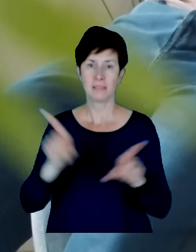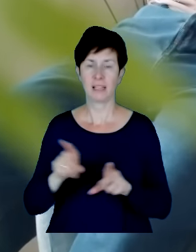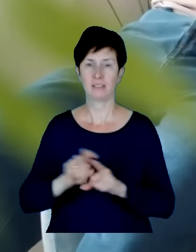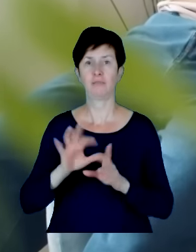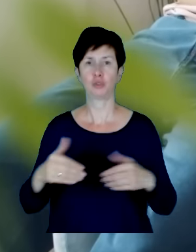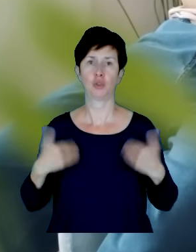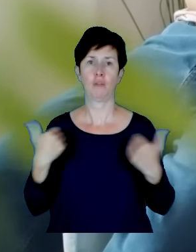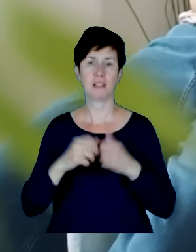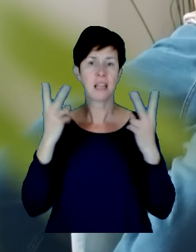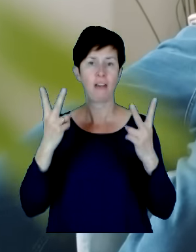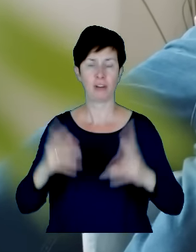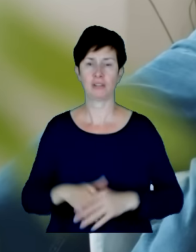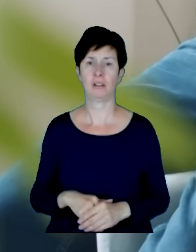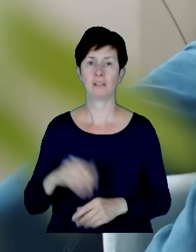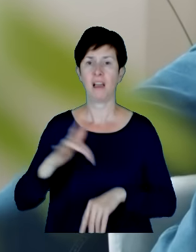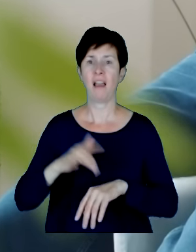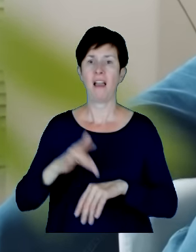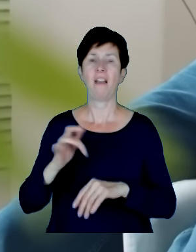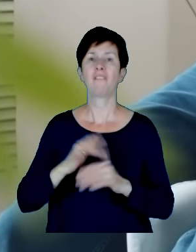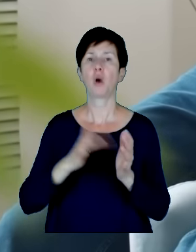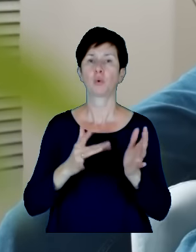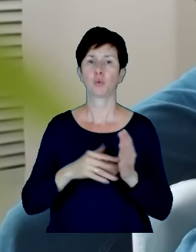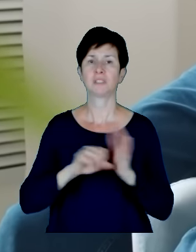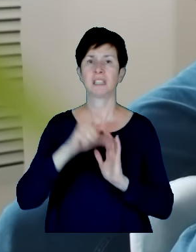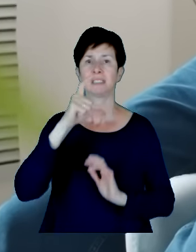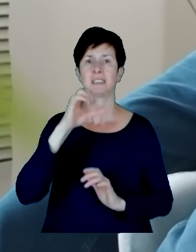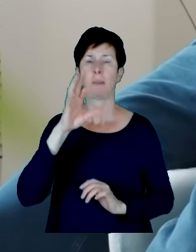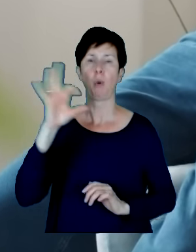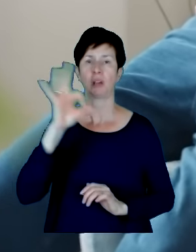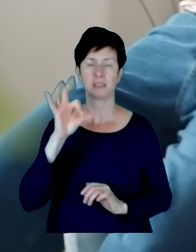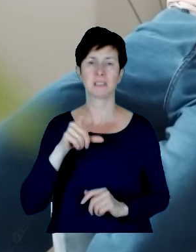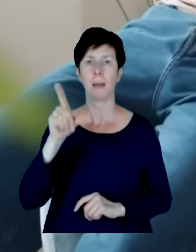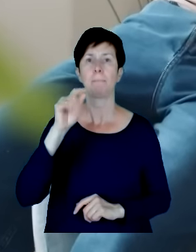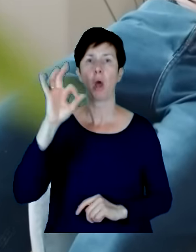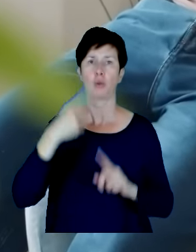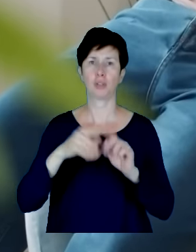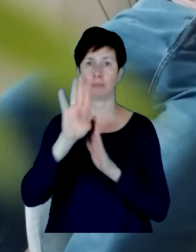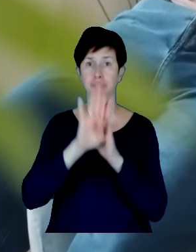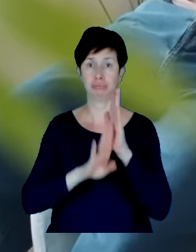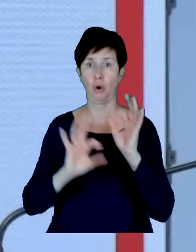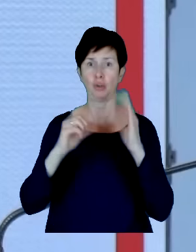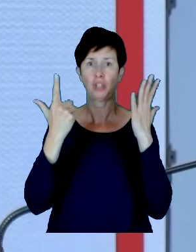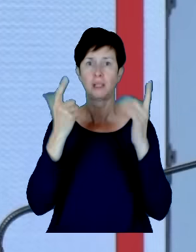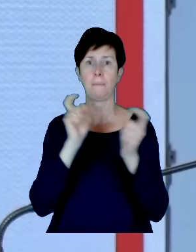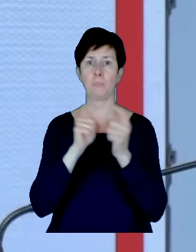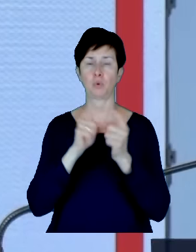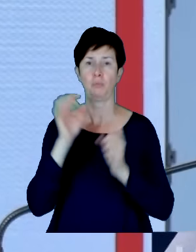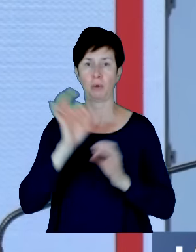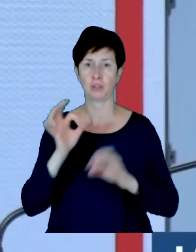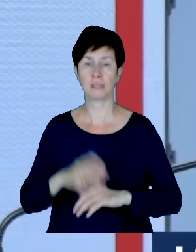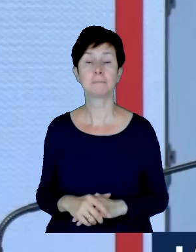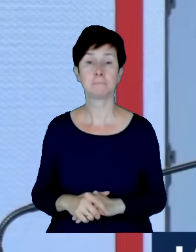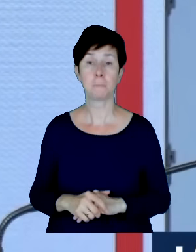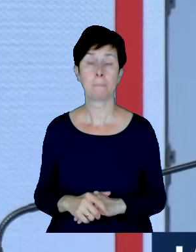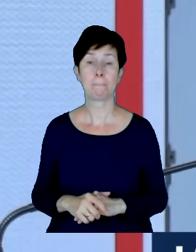najważniejsze efekt Tuska pokazuje najnowszy sondaż CBOS w którym notowania Platformy Obywatelskiej spadły aż o 7 punktów procentowych ta zapowiedź